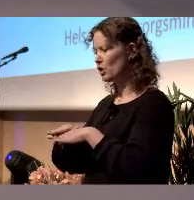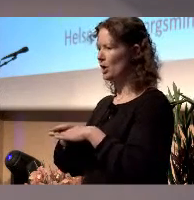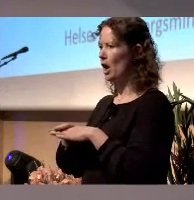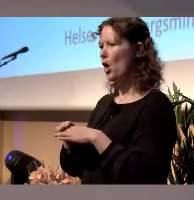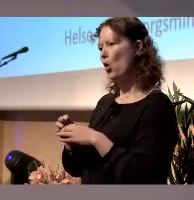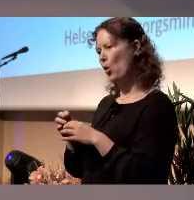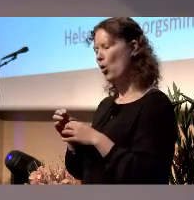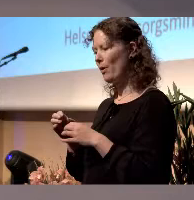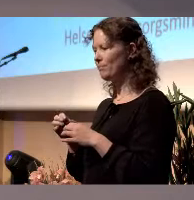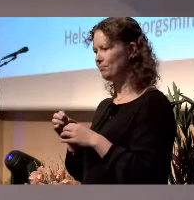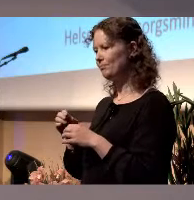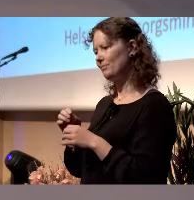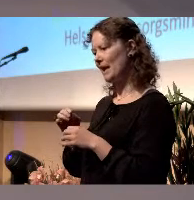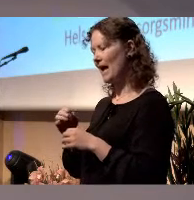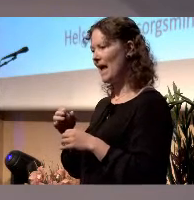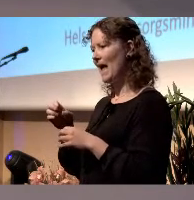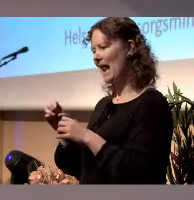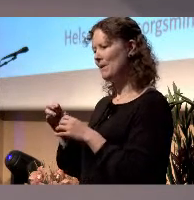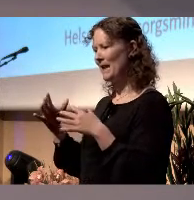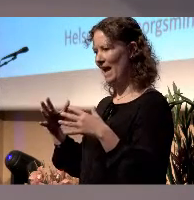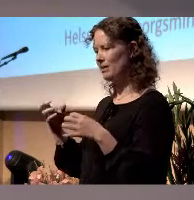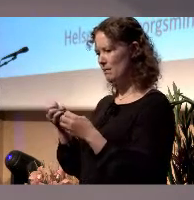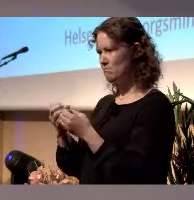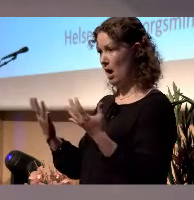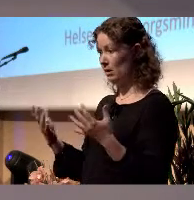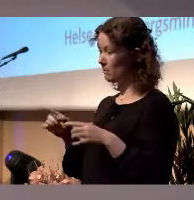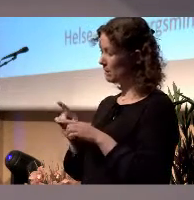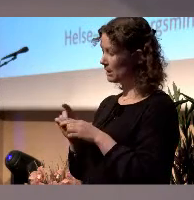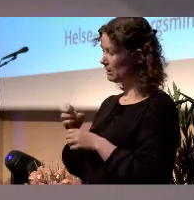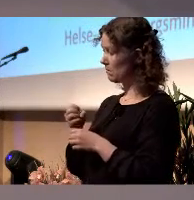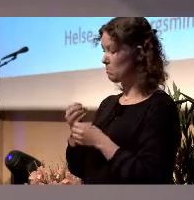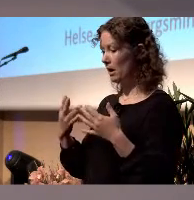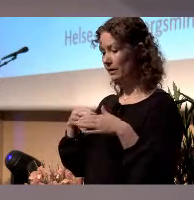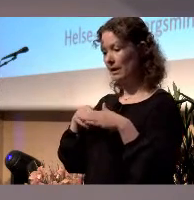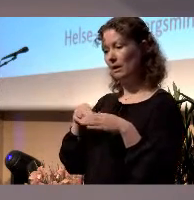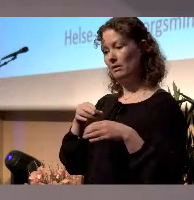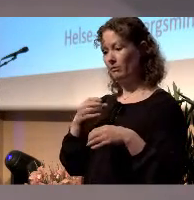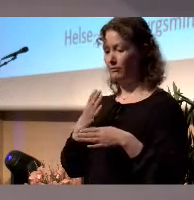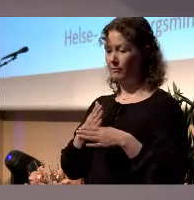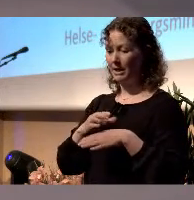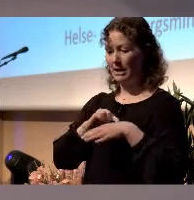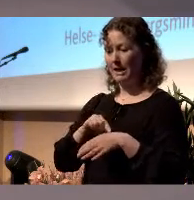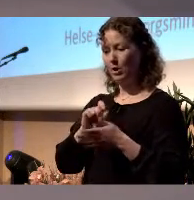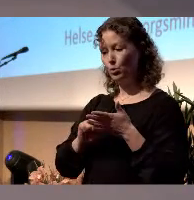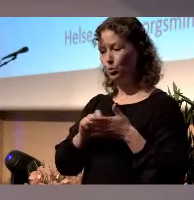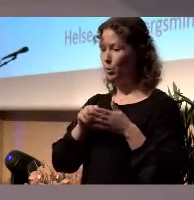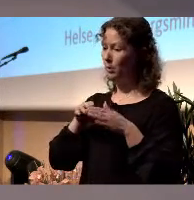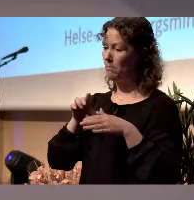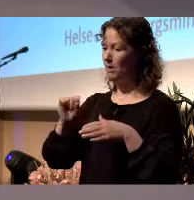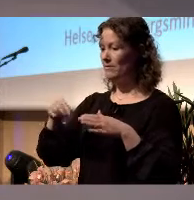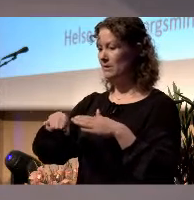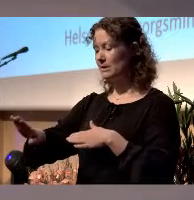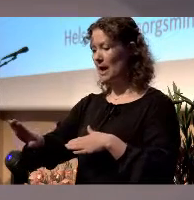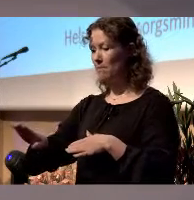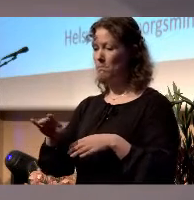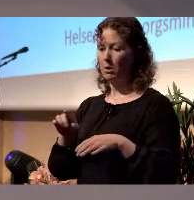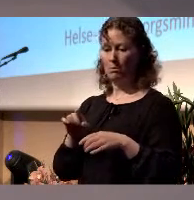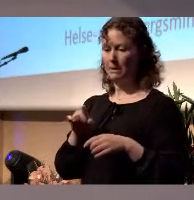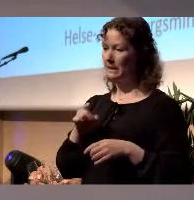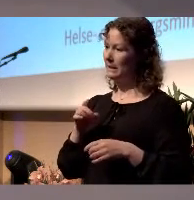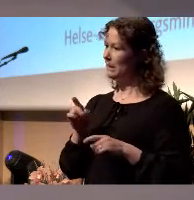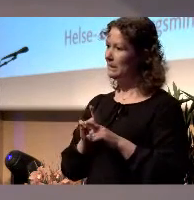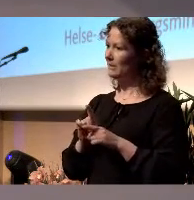mange helseproblemer. Men mange reiser vel likevel hjem fra legekontoret eller sykehuset uten å være helt